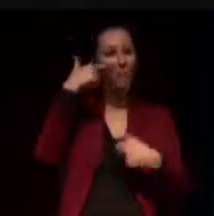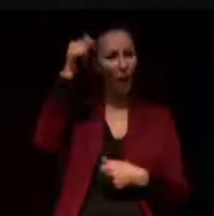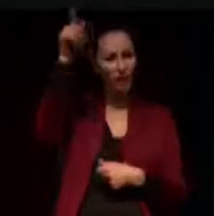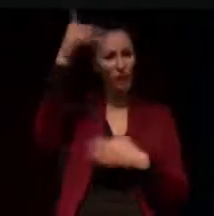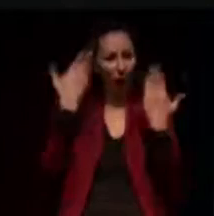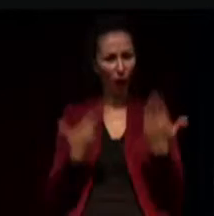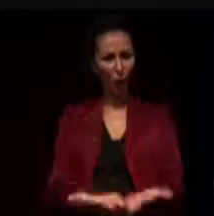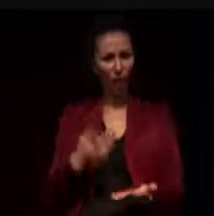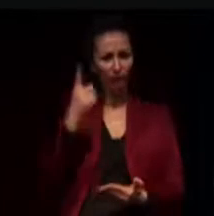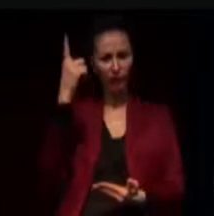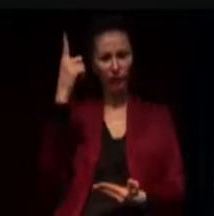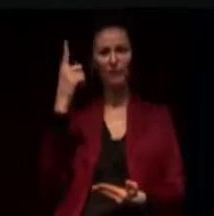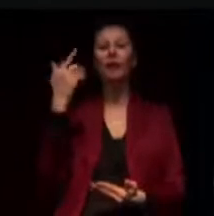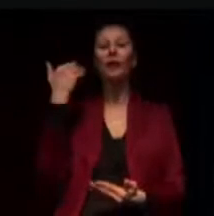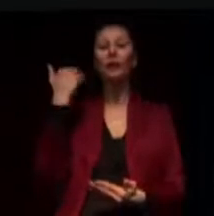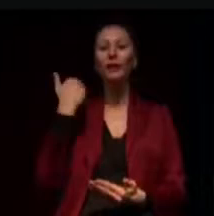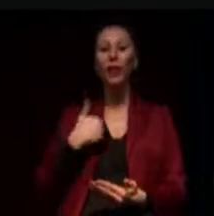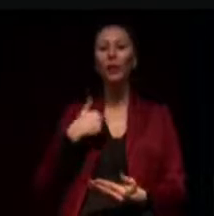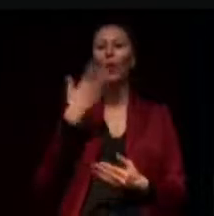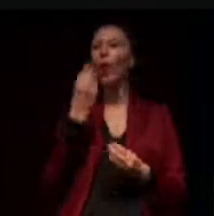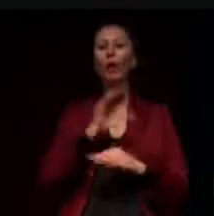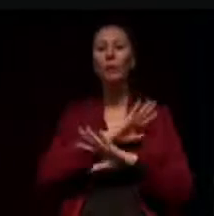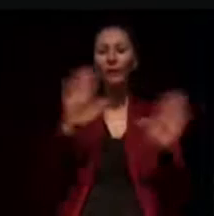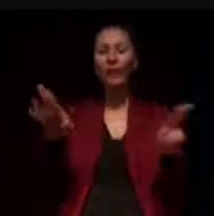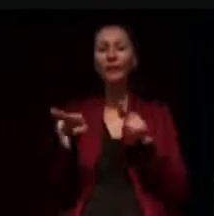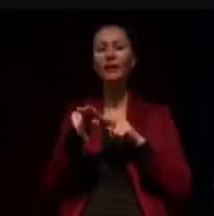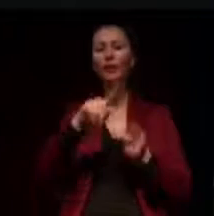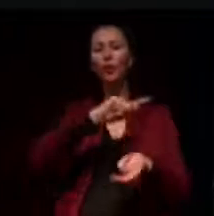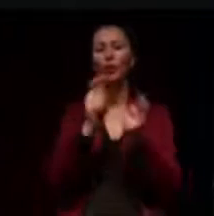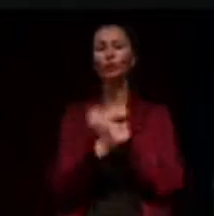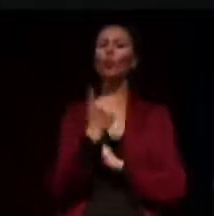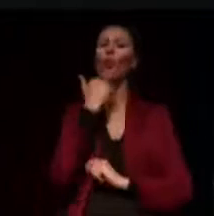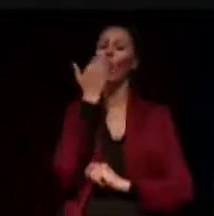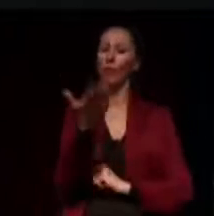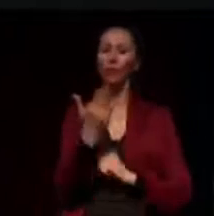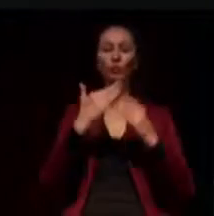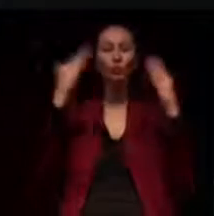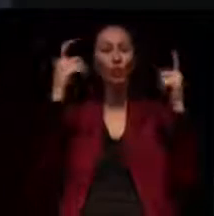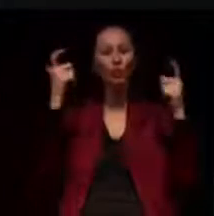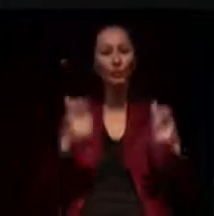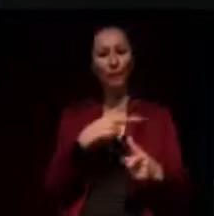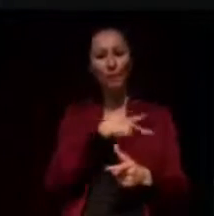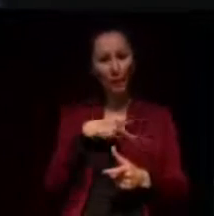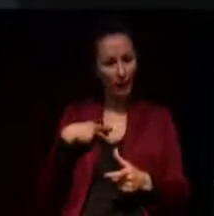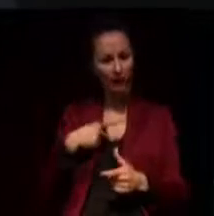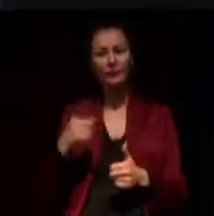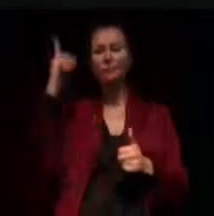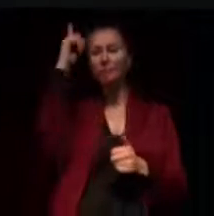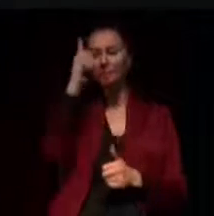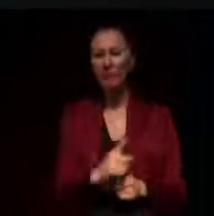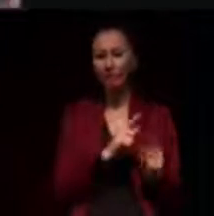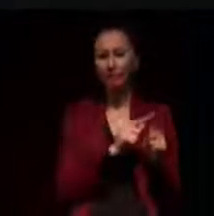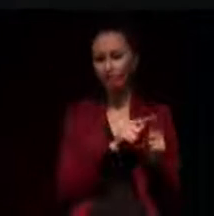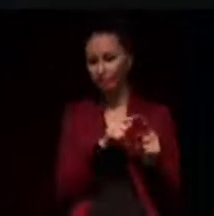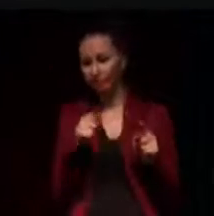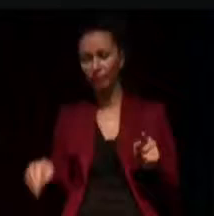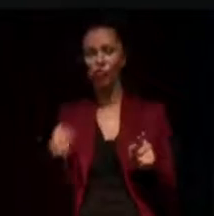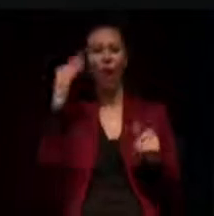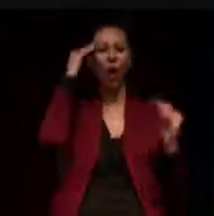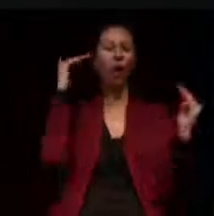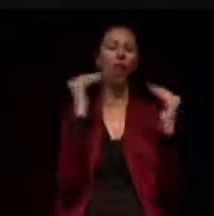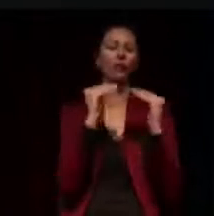da bunu kabul etti. Kamu olmadan kentsel dönüşüm olmaz değerli arkadaşlar. Büyükşehir Belediyesi baştan beri bu anlayışla